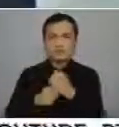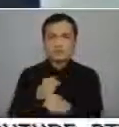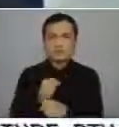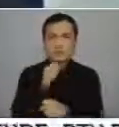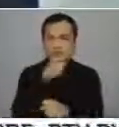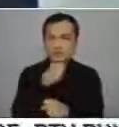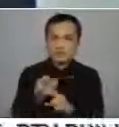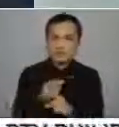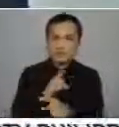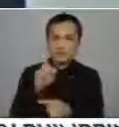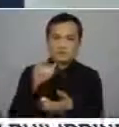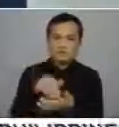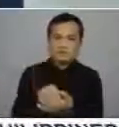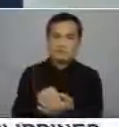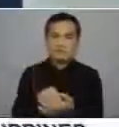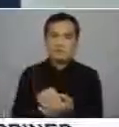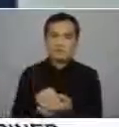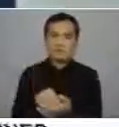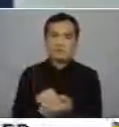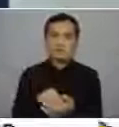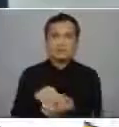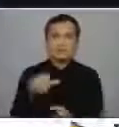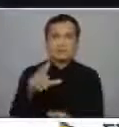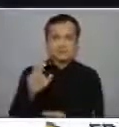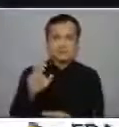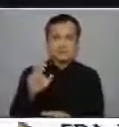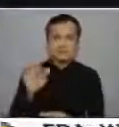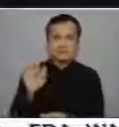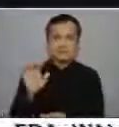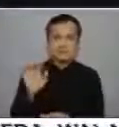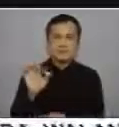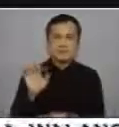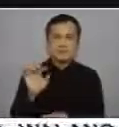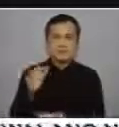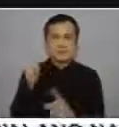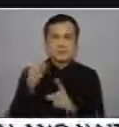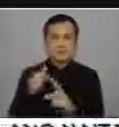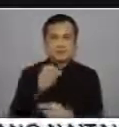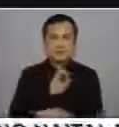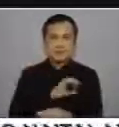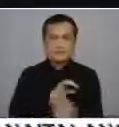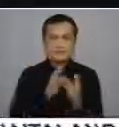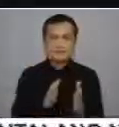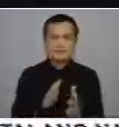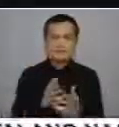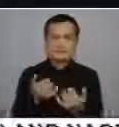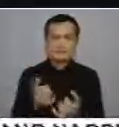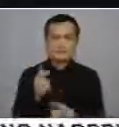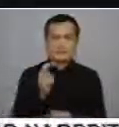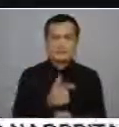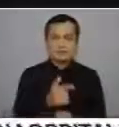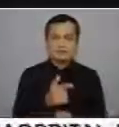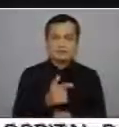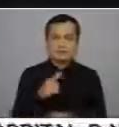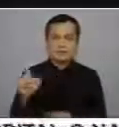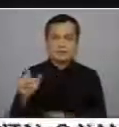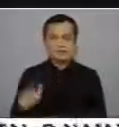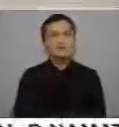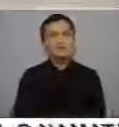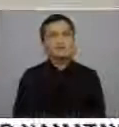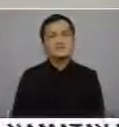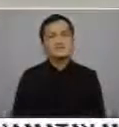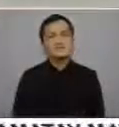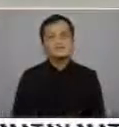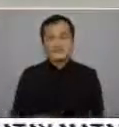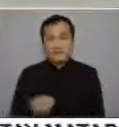1.5 million. Natumbas po ito ng 19 bilyong pisong halaga ng kontribusyon mula po sa mga miyembro. Samantala, hinikayat ng